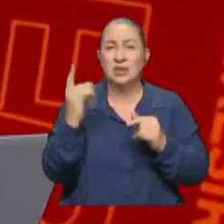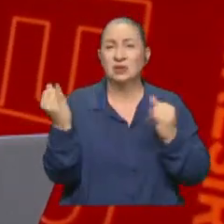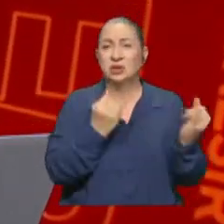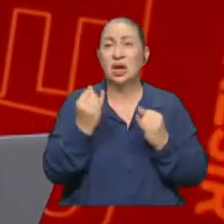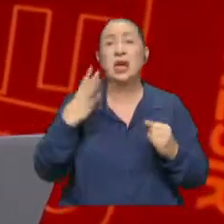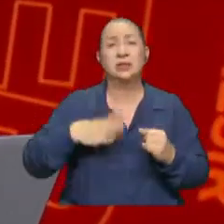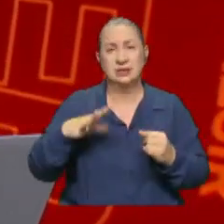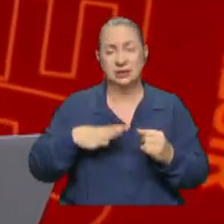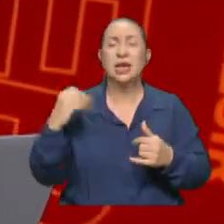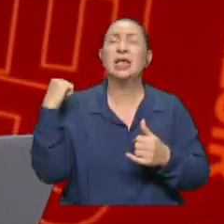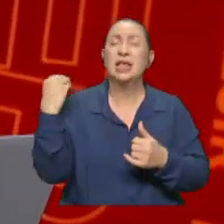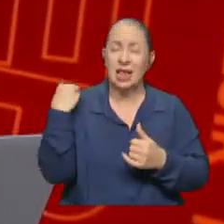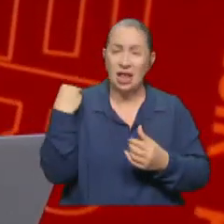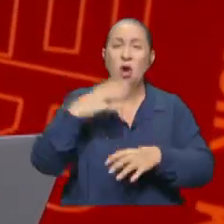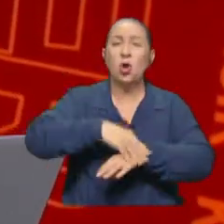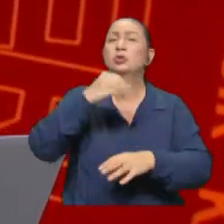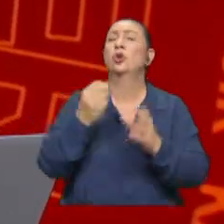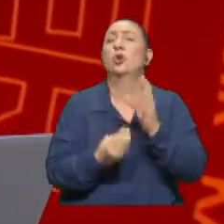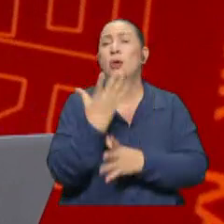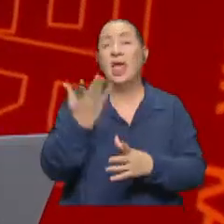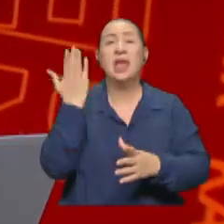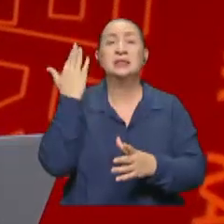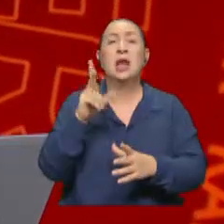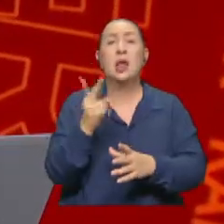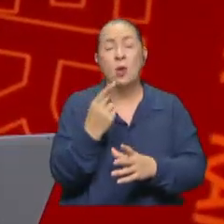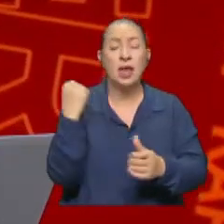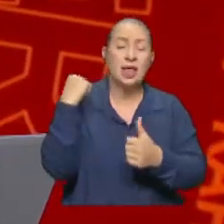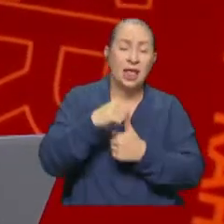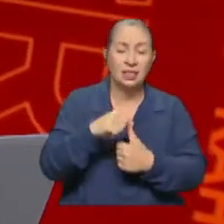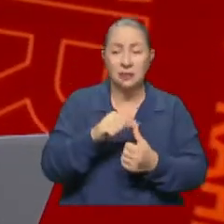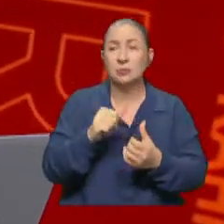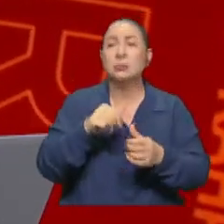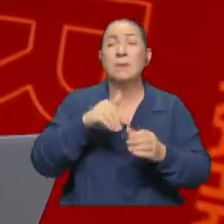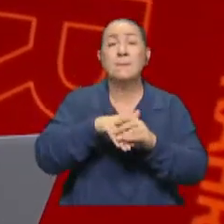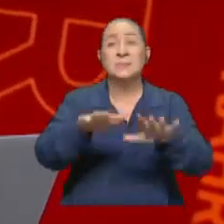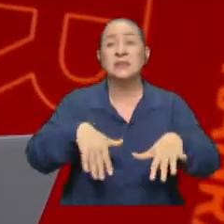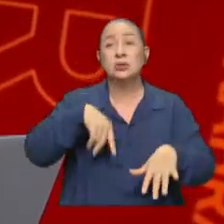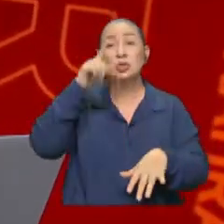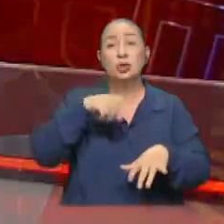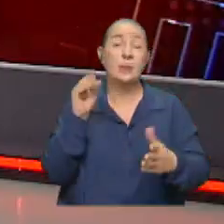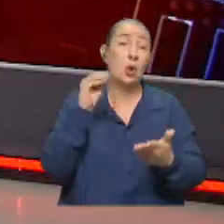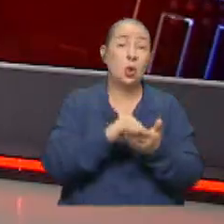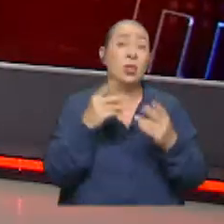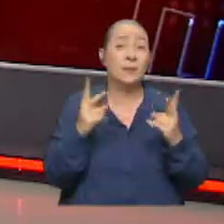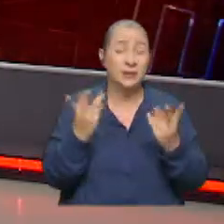tartışma. İstense yeni komisyonda kurulabilir, eski raporda yeniden gündeme, meclis gündemine alınabilir.